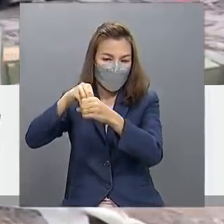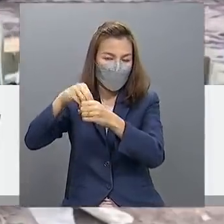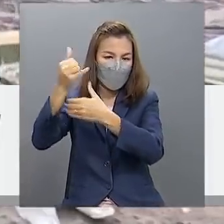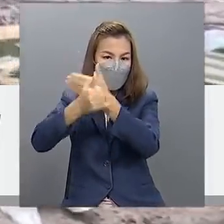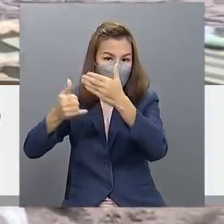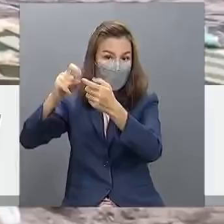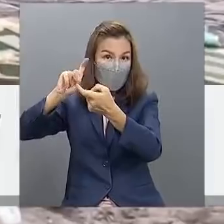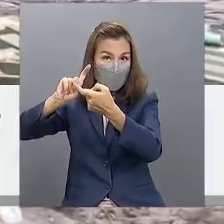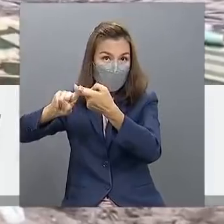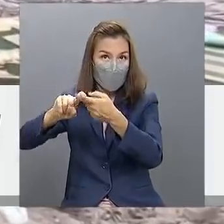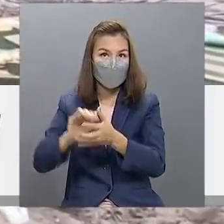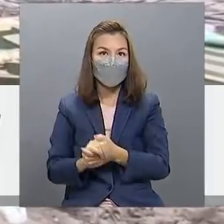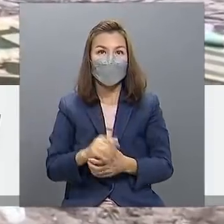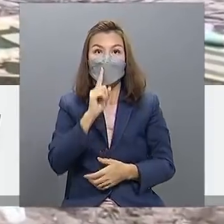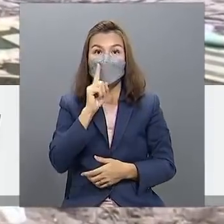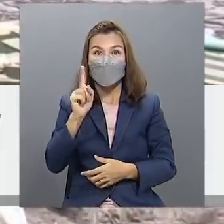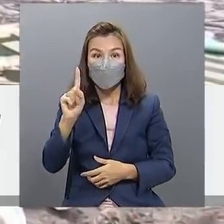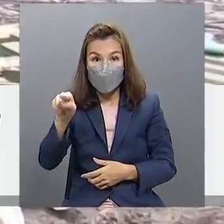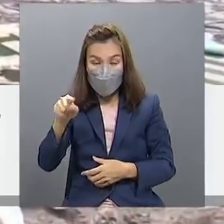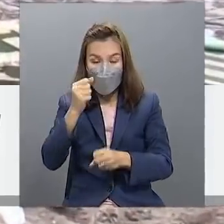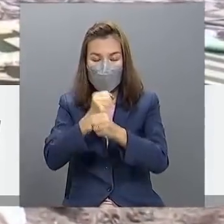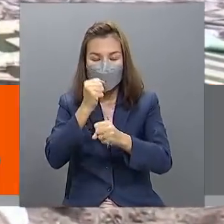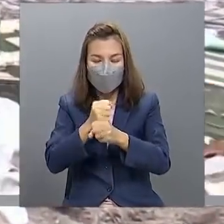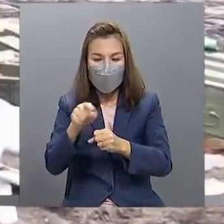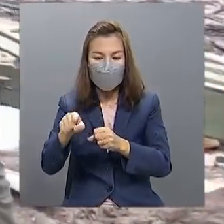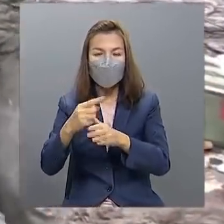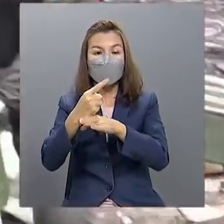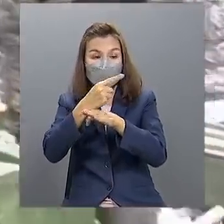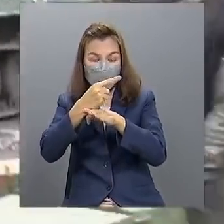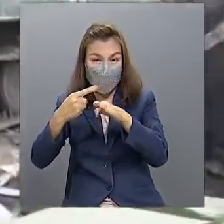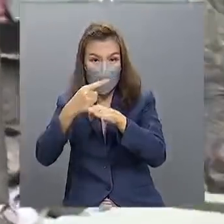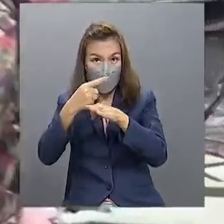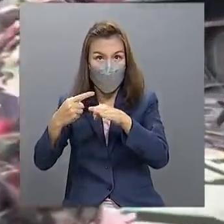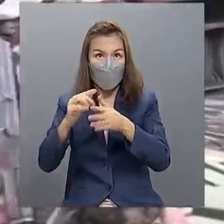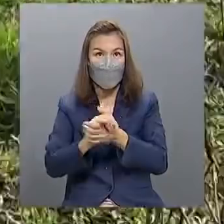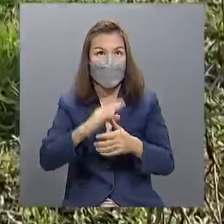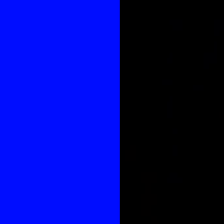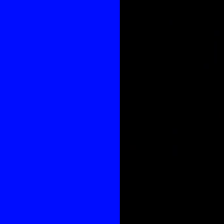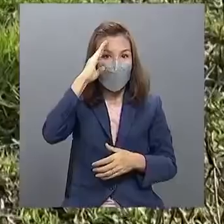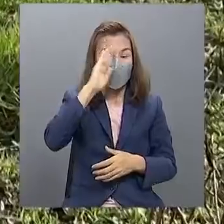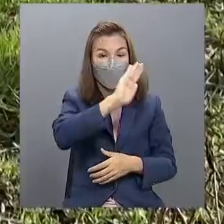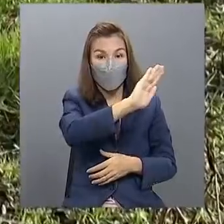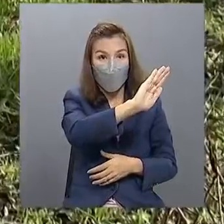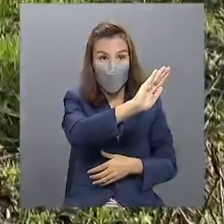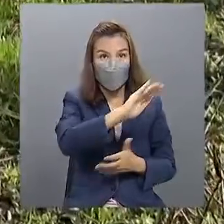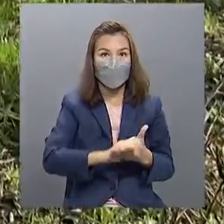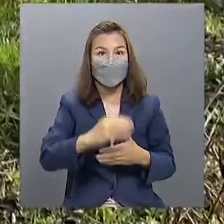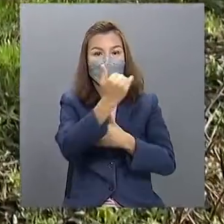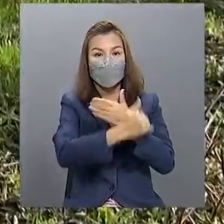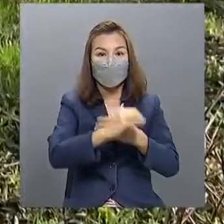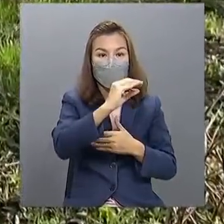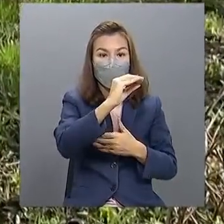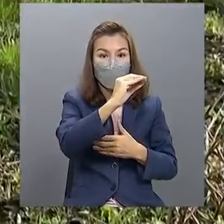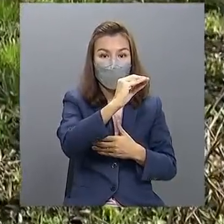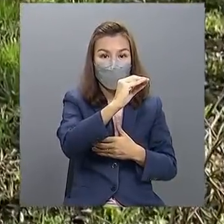ความสำเร็จในการโจมตีเพื่อปราบปรามกลุ่มทหารรับจ้างจากโปแลนด์ประมาณ30นายในเมืองคาคิฟ